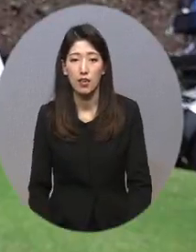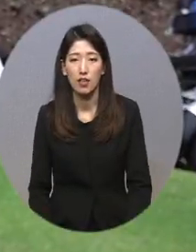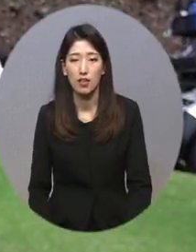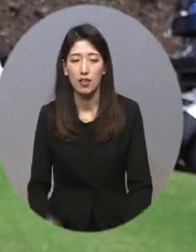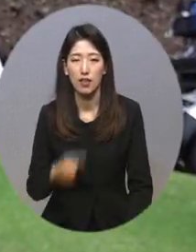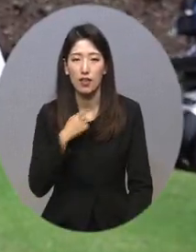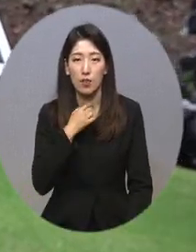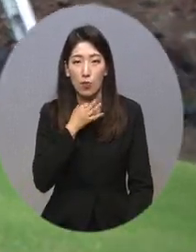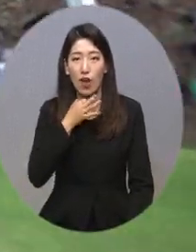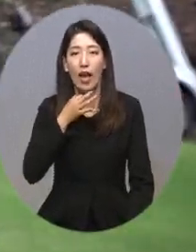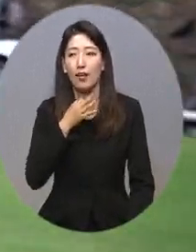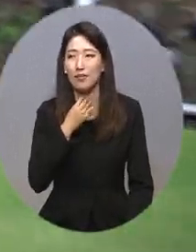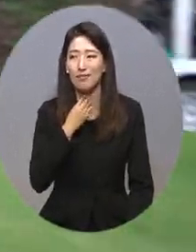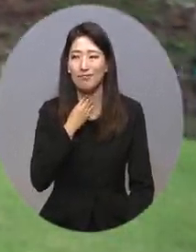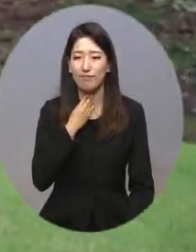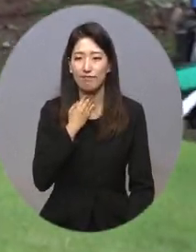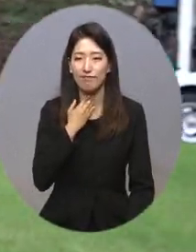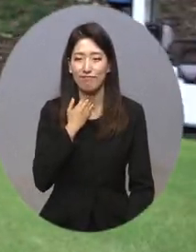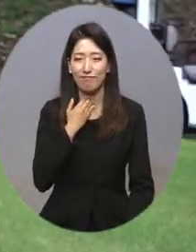목소리.